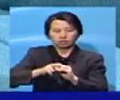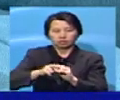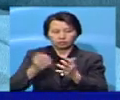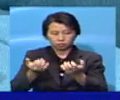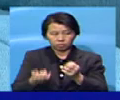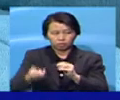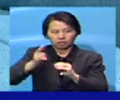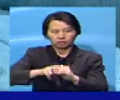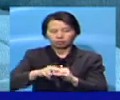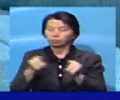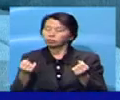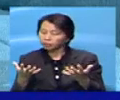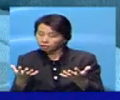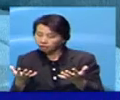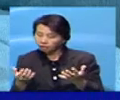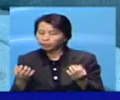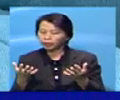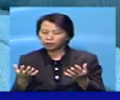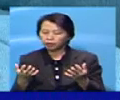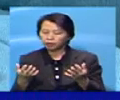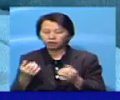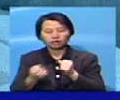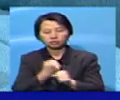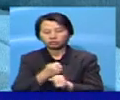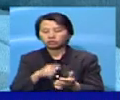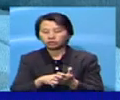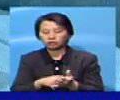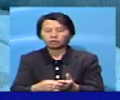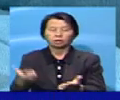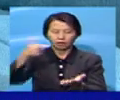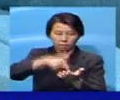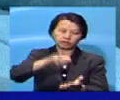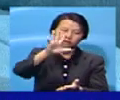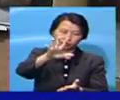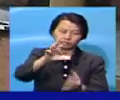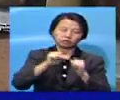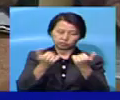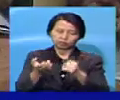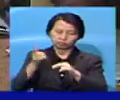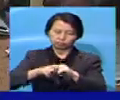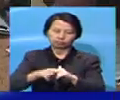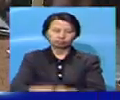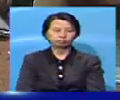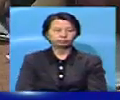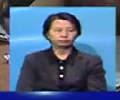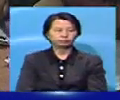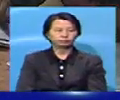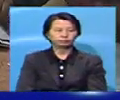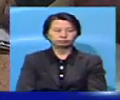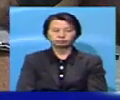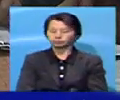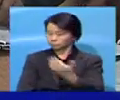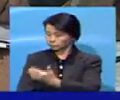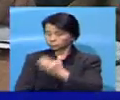tambah berapa lima ber kita kita lima lagi Syarikat anor